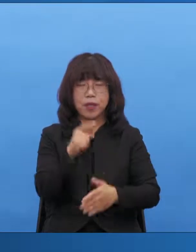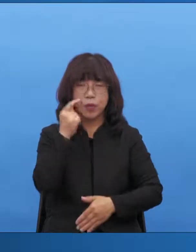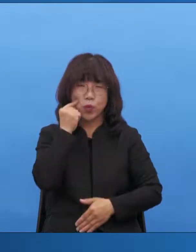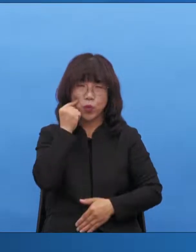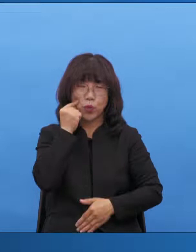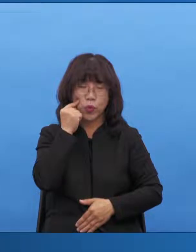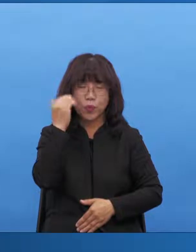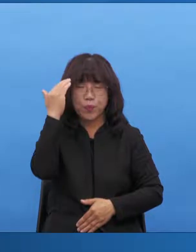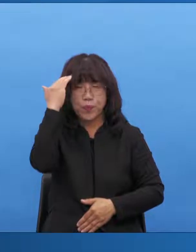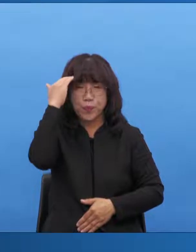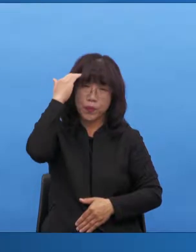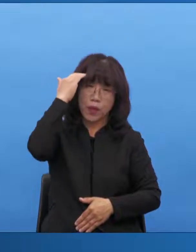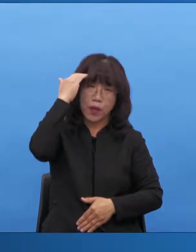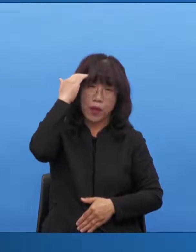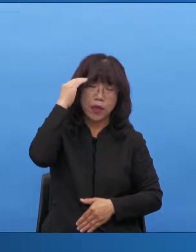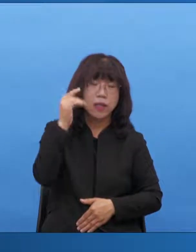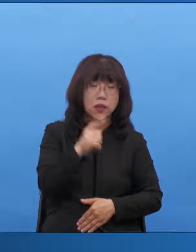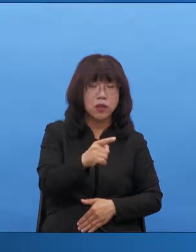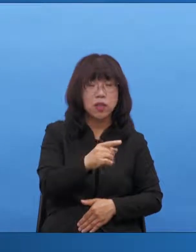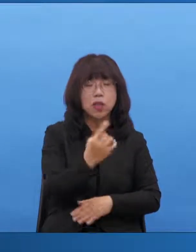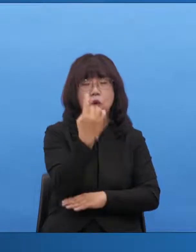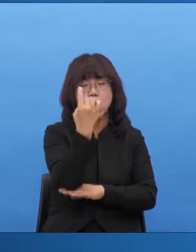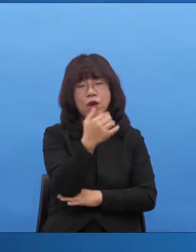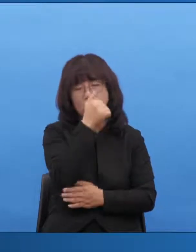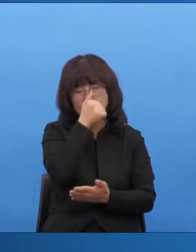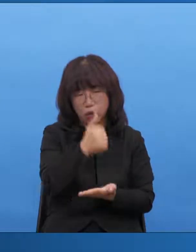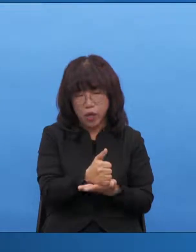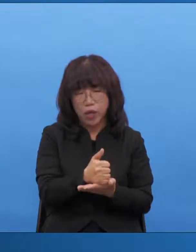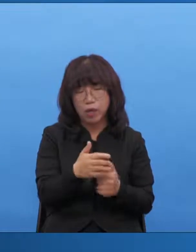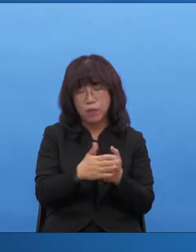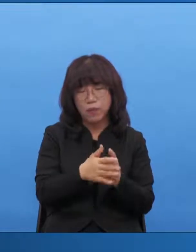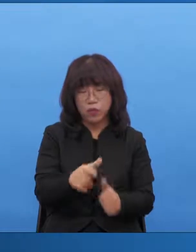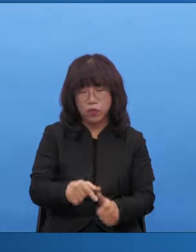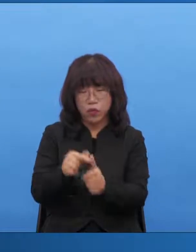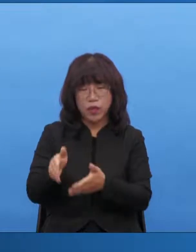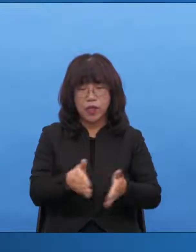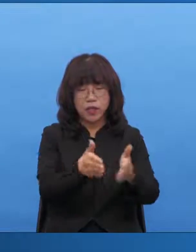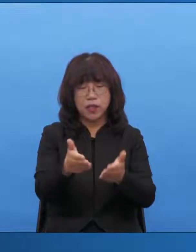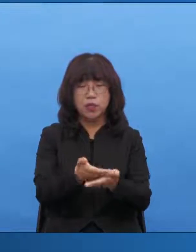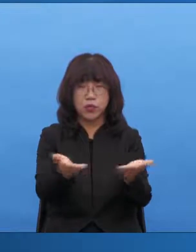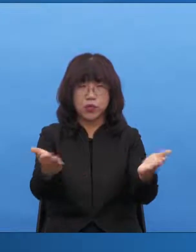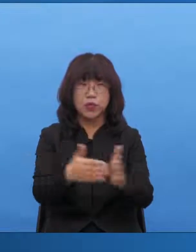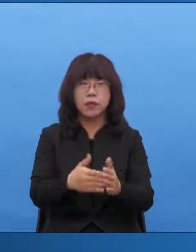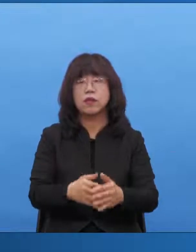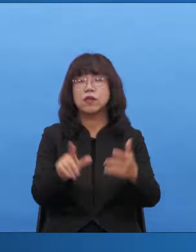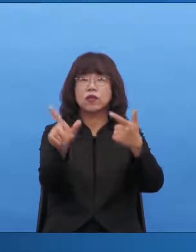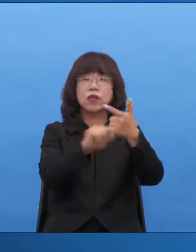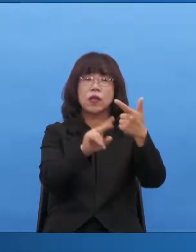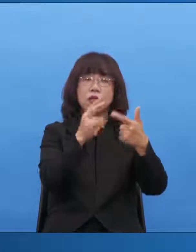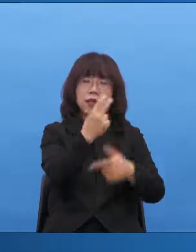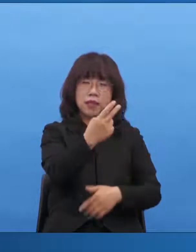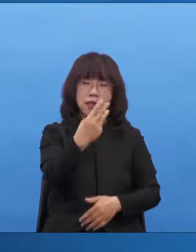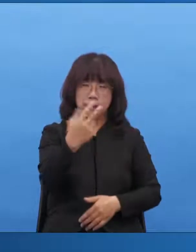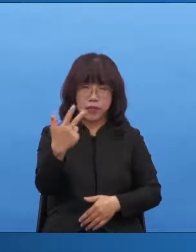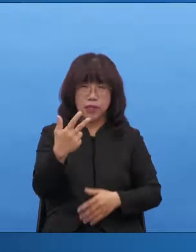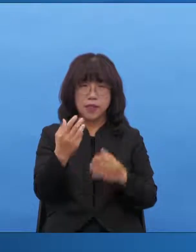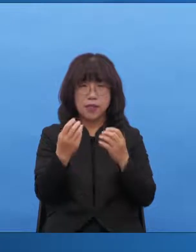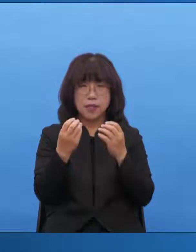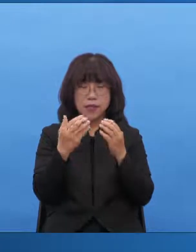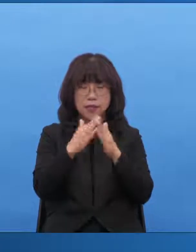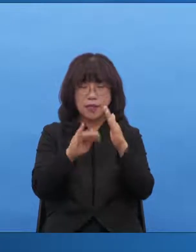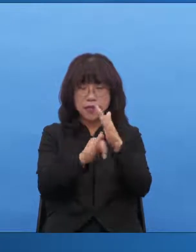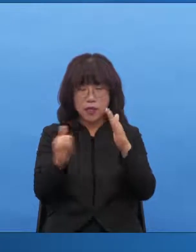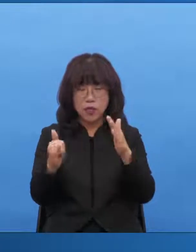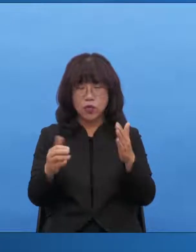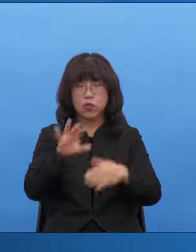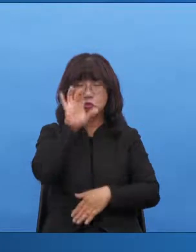그래서 하나님은 아시고 구원의 길을 예비하신 겁니다. 6월 237 새가족 현장 사역자 훈련은 오는